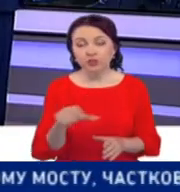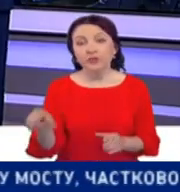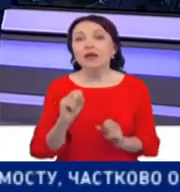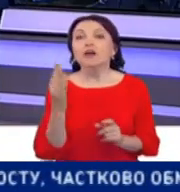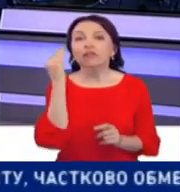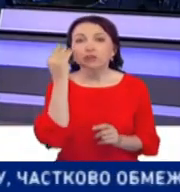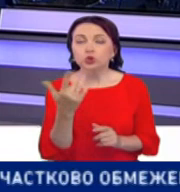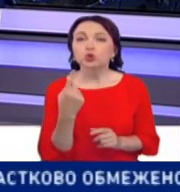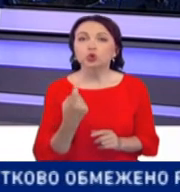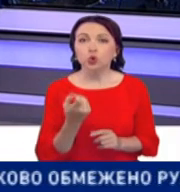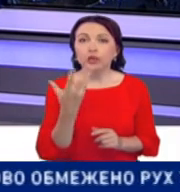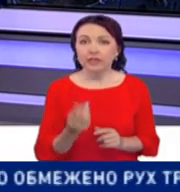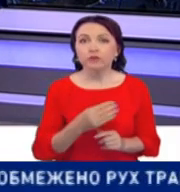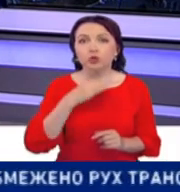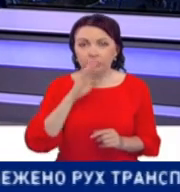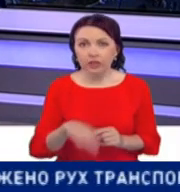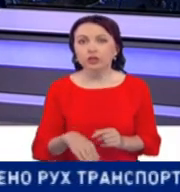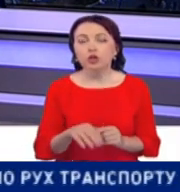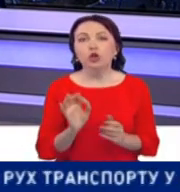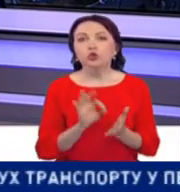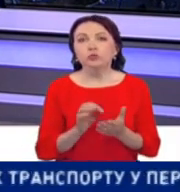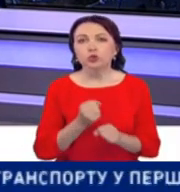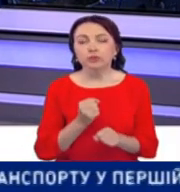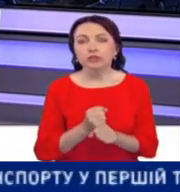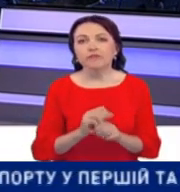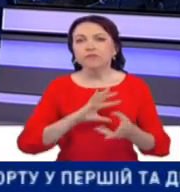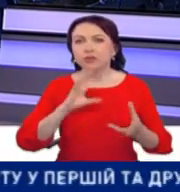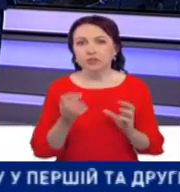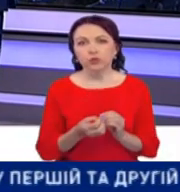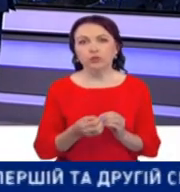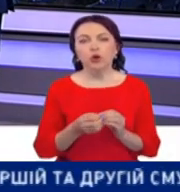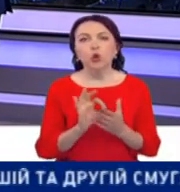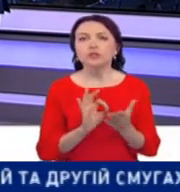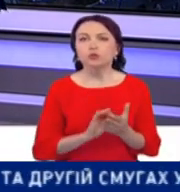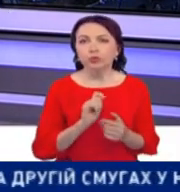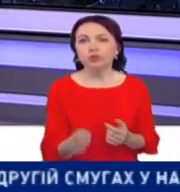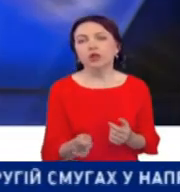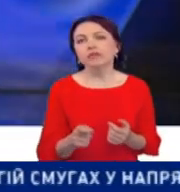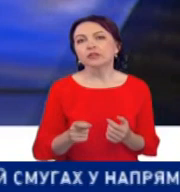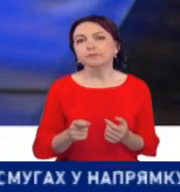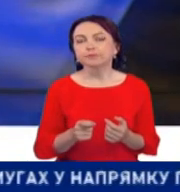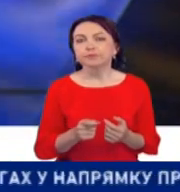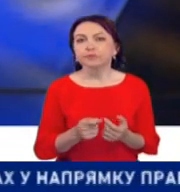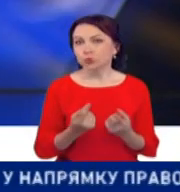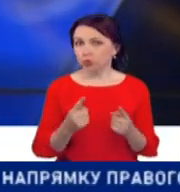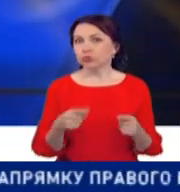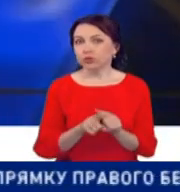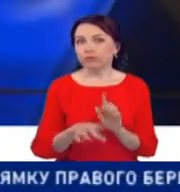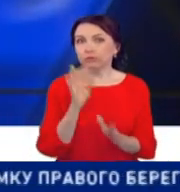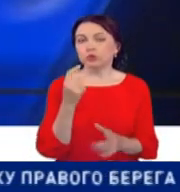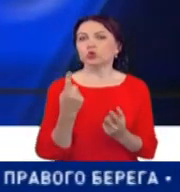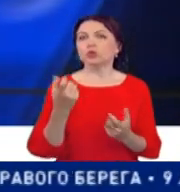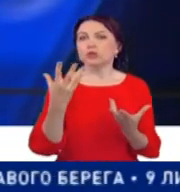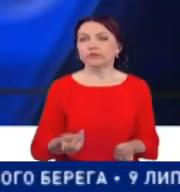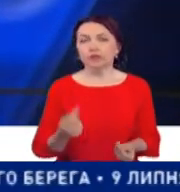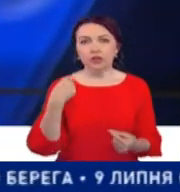100 днів – це ну, достатньо для того, щоб зробити якийсь висновок, якусь от ту оцінку поставити? Ну, чомусь називають 100 днів, да? Таке